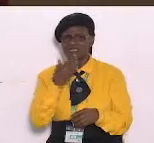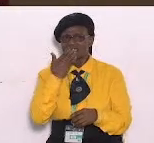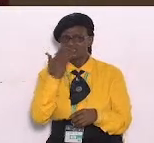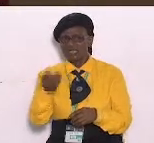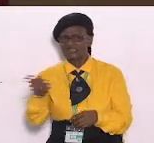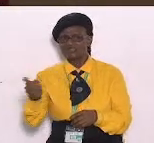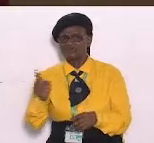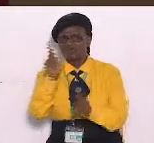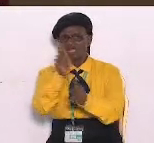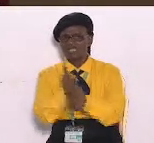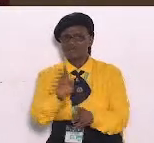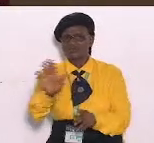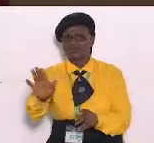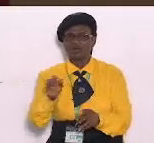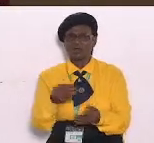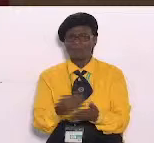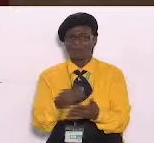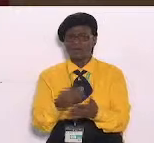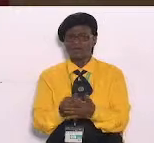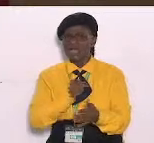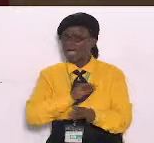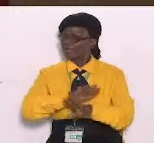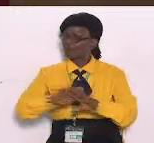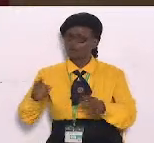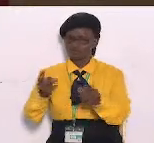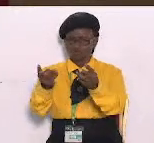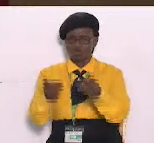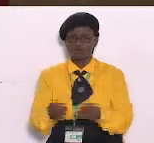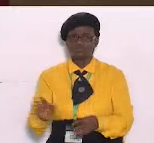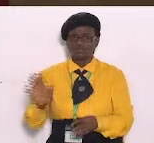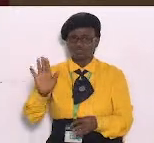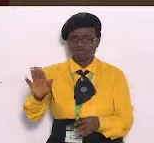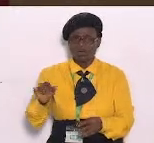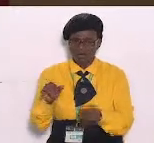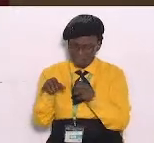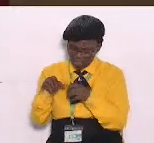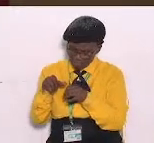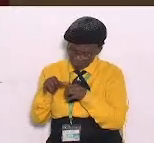a dit merci je ne veux plus